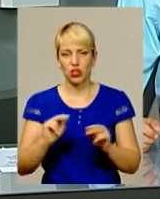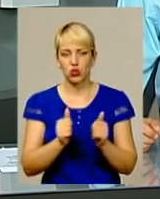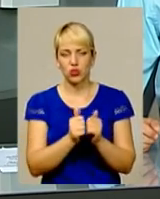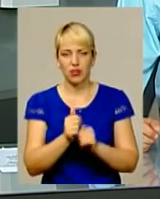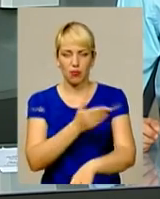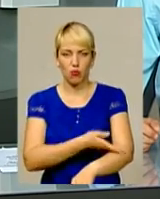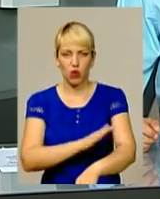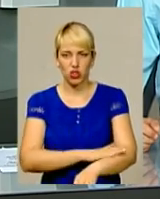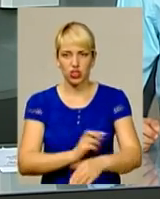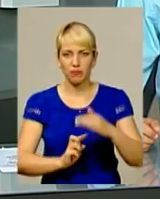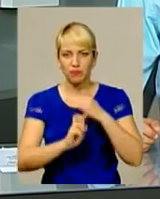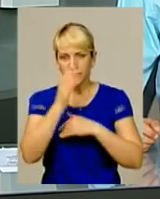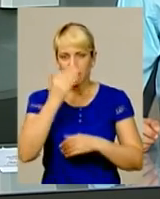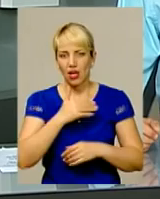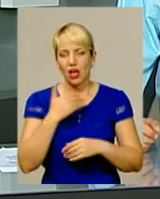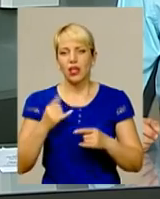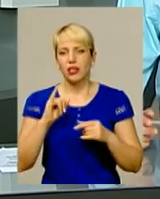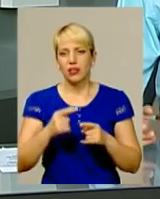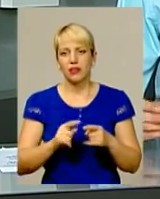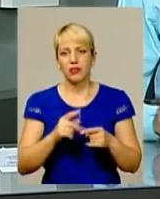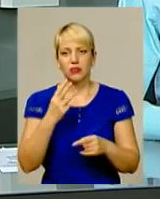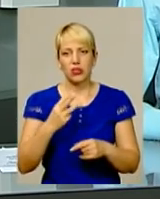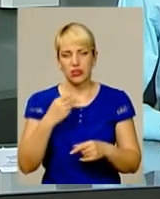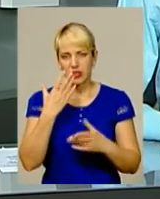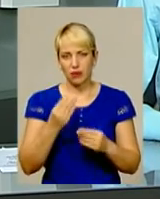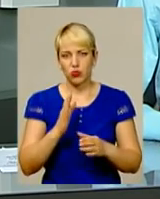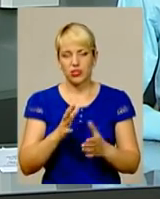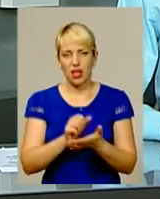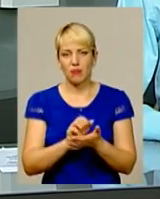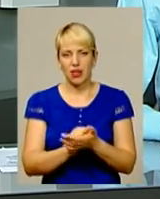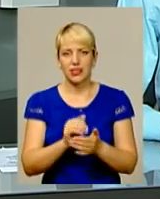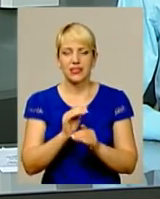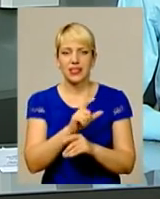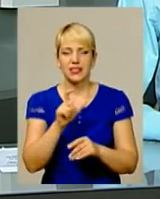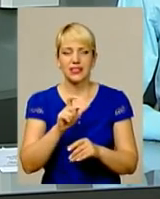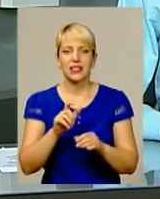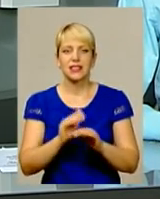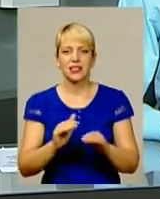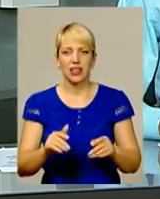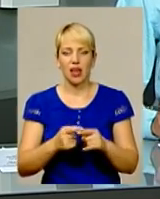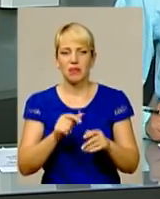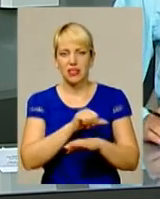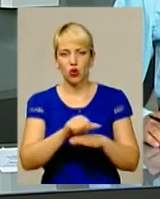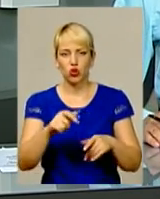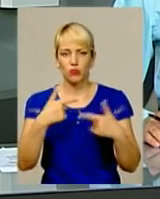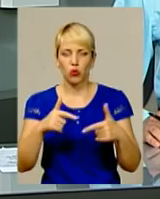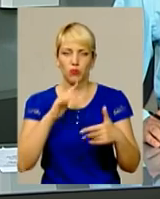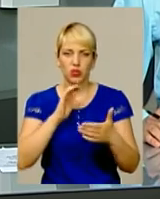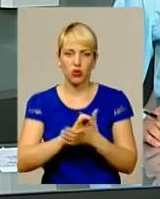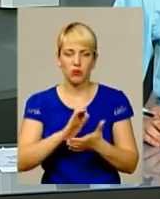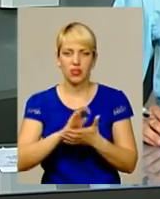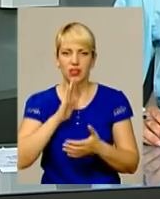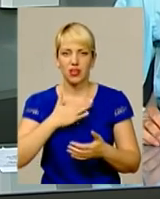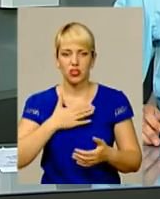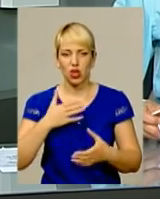сусідньої республіки Польща. Протягом 10 днів вони щодня займатимуться з дітлахами. З закордонними гостями познайомилась і наша